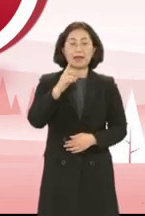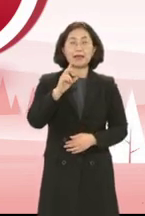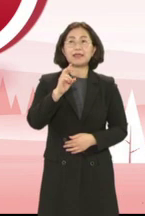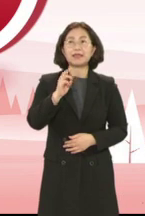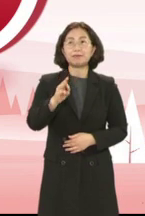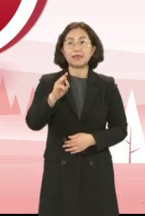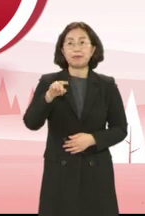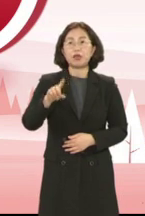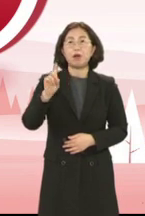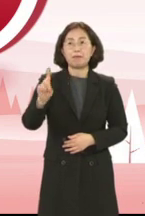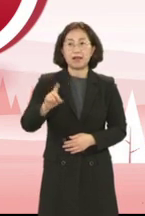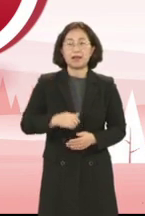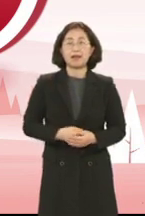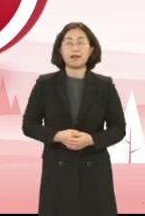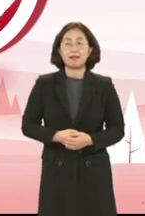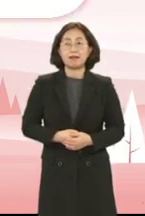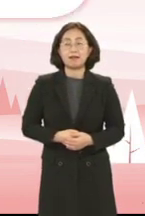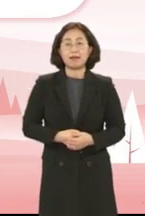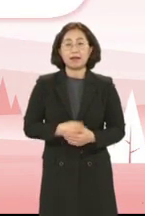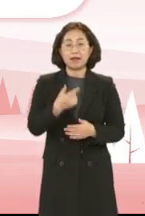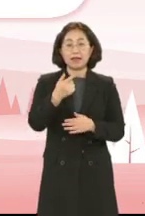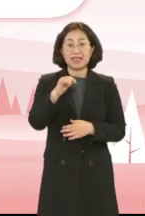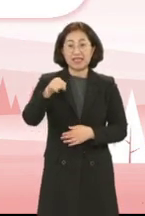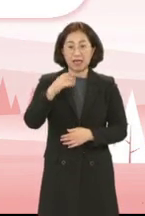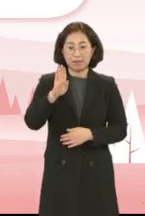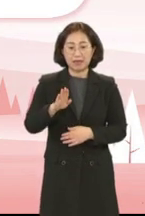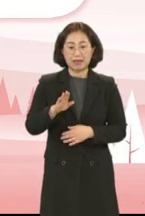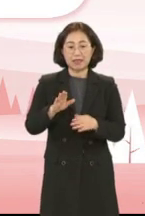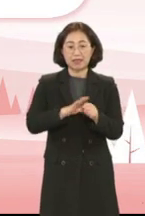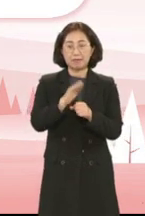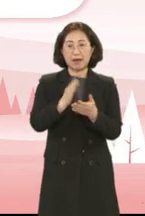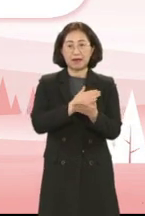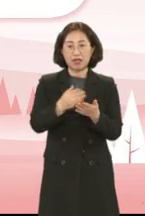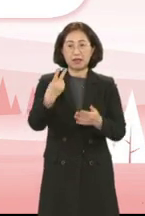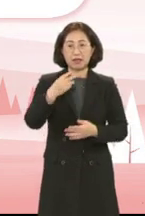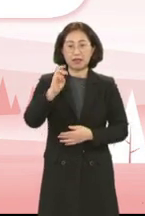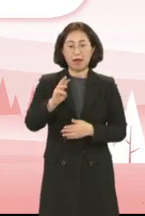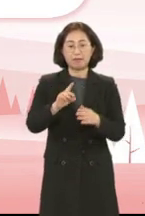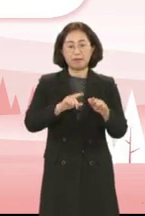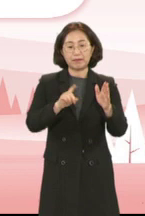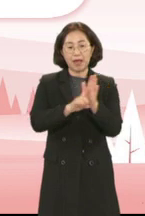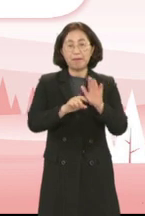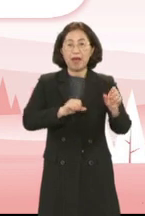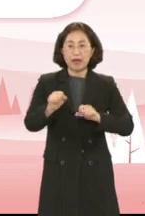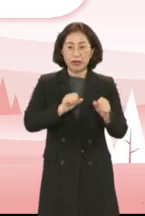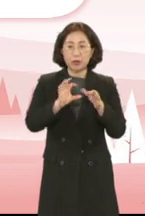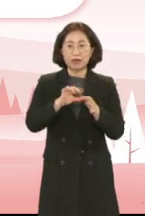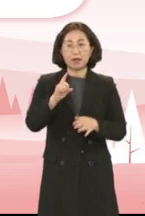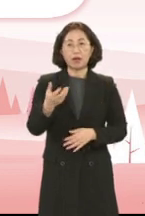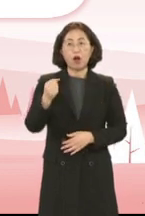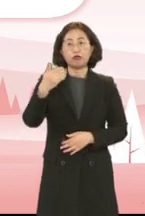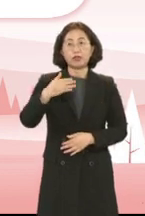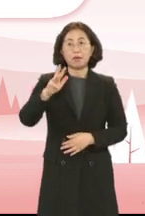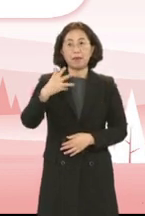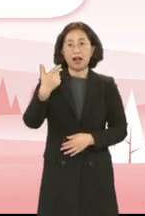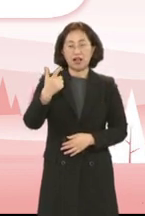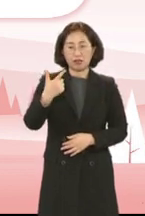113.1도를 기록했습니다. TJB는 희망 나눔 2023 캠페인을 통해 1억